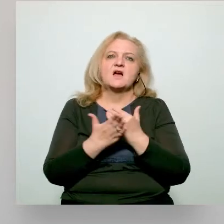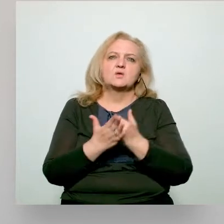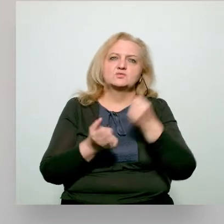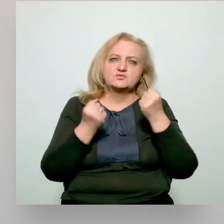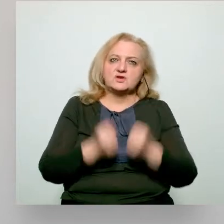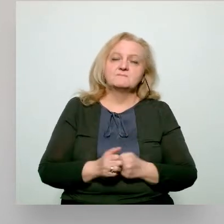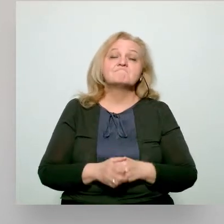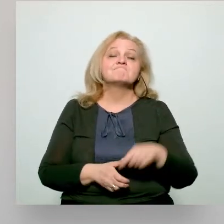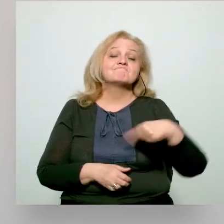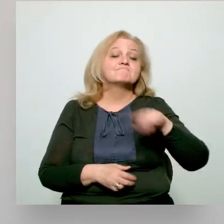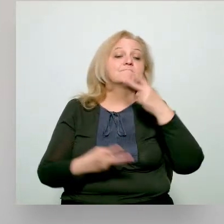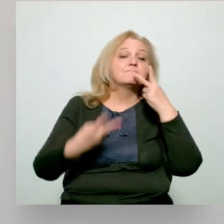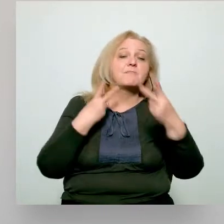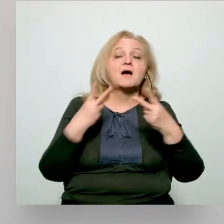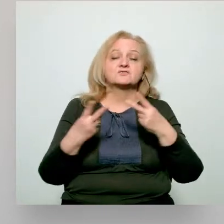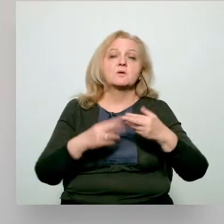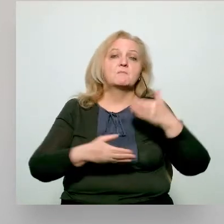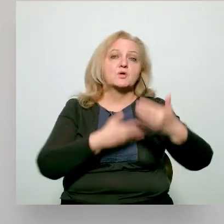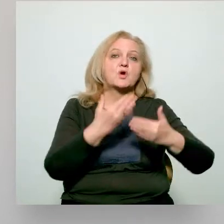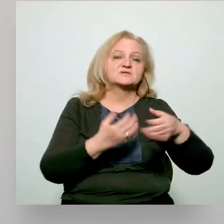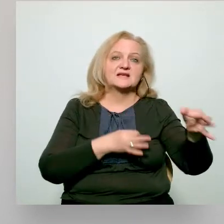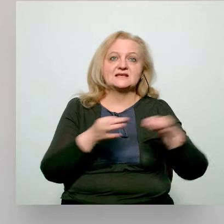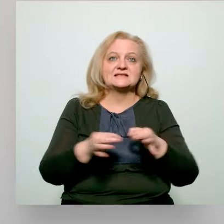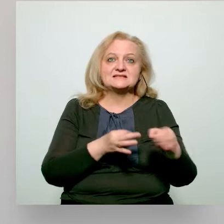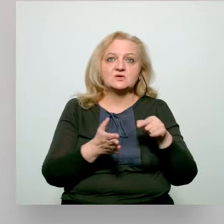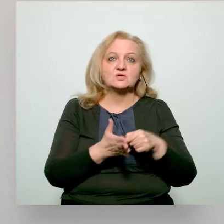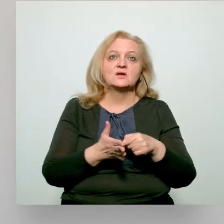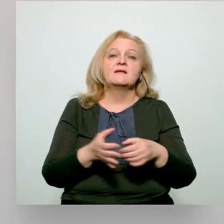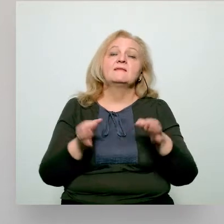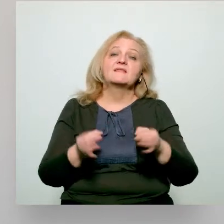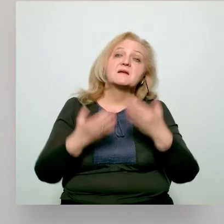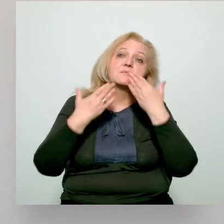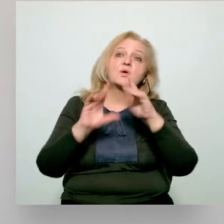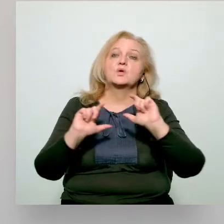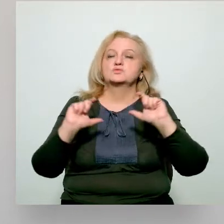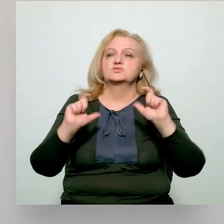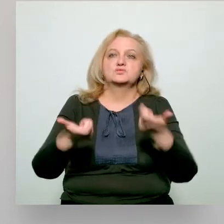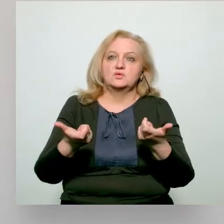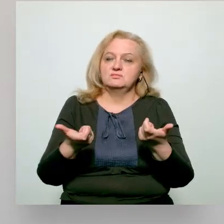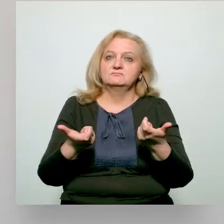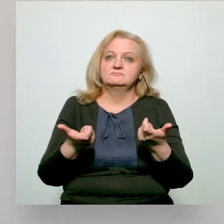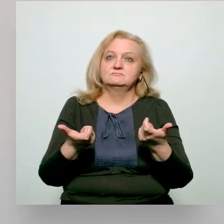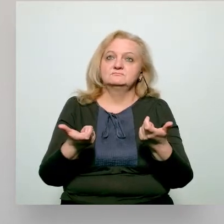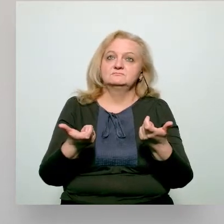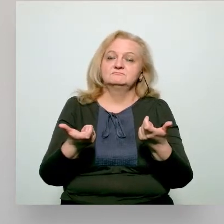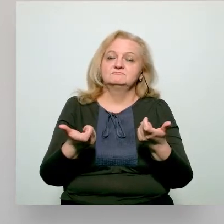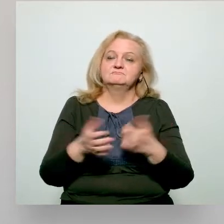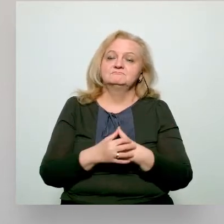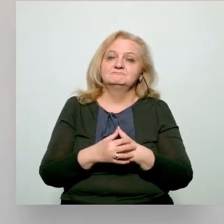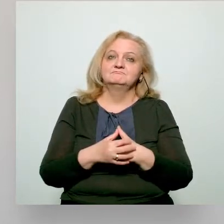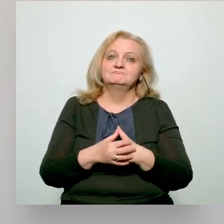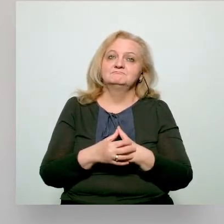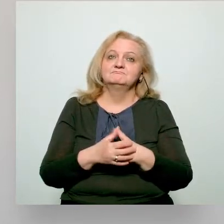Więc jakbyśmy patrzyli na proces historyczny, to co tutaj właśnie się ujawniło, co jest,